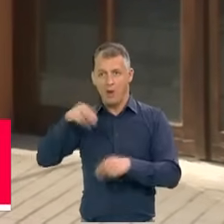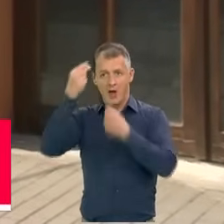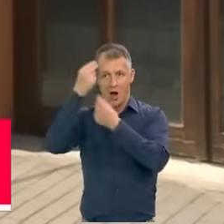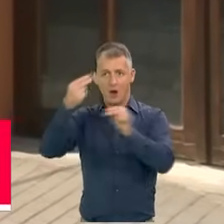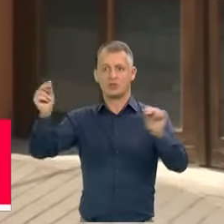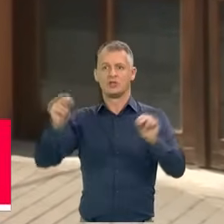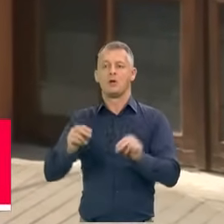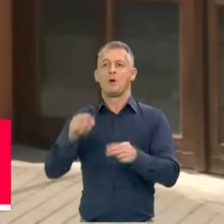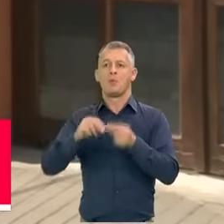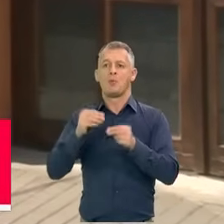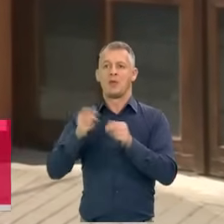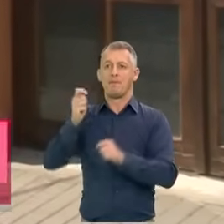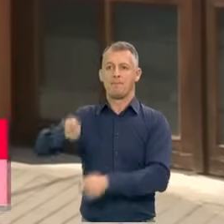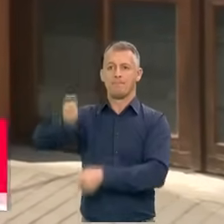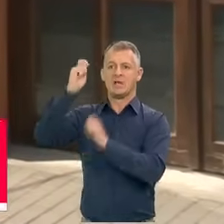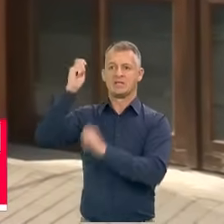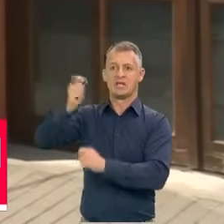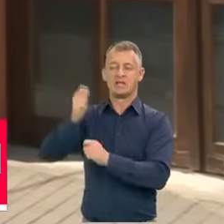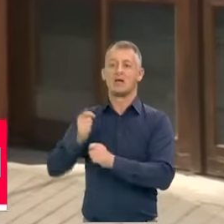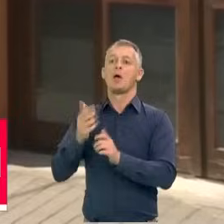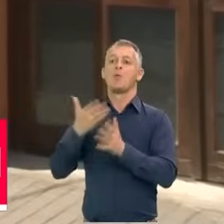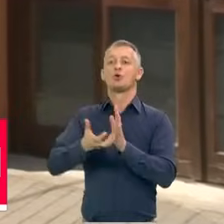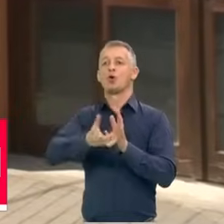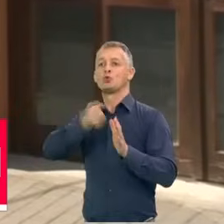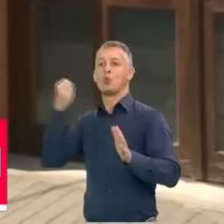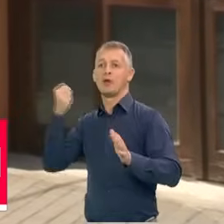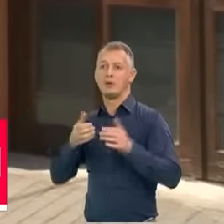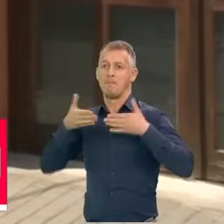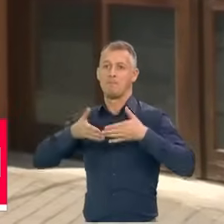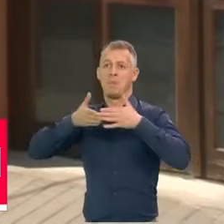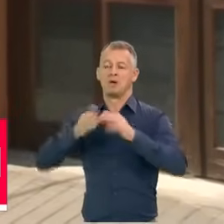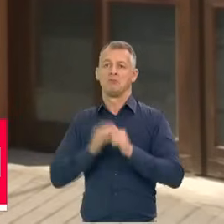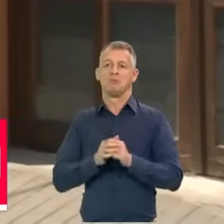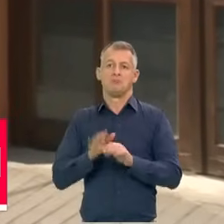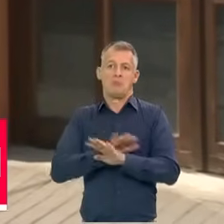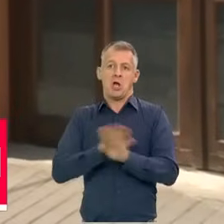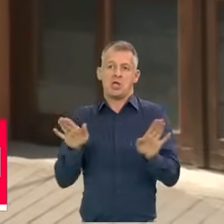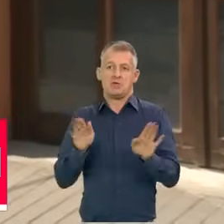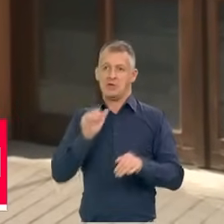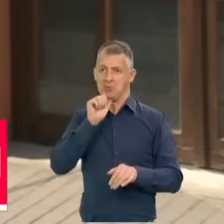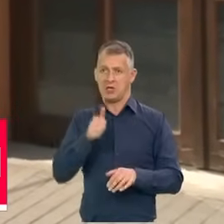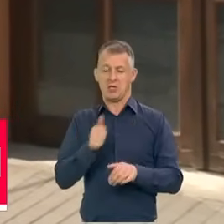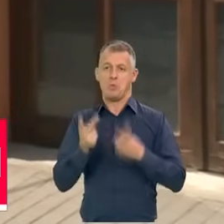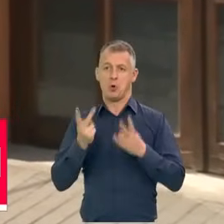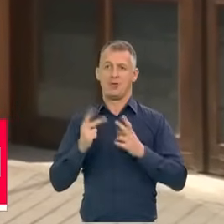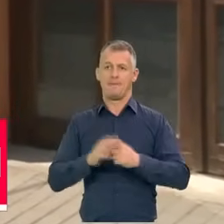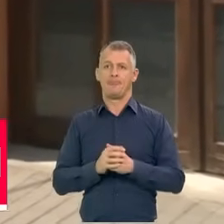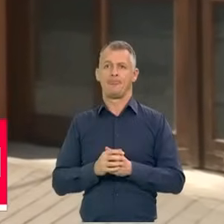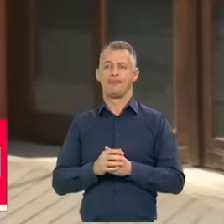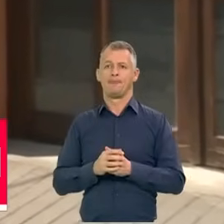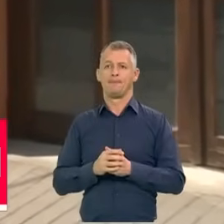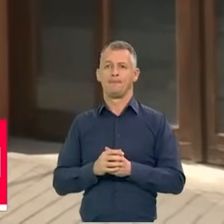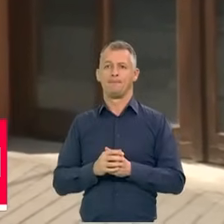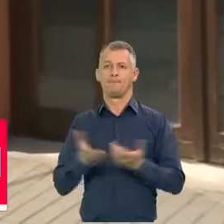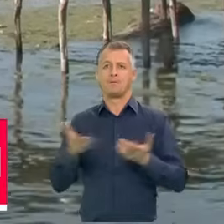pescarii ca să și ancoreze să și scoată bărcile Și în rest nimic semnificativ și